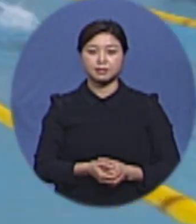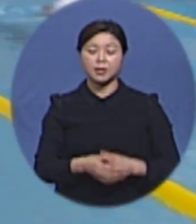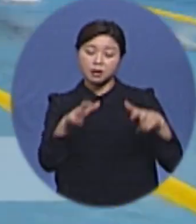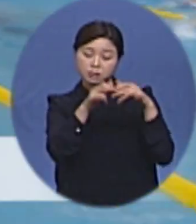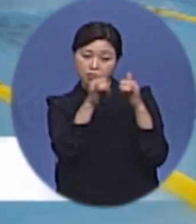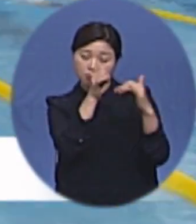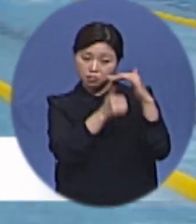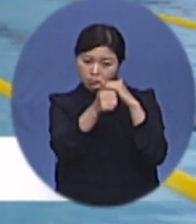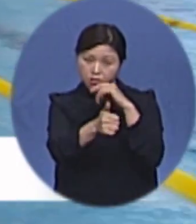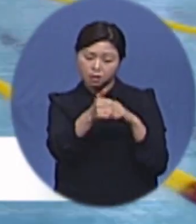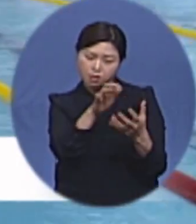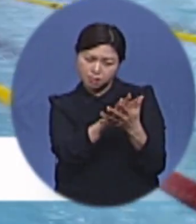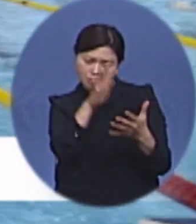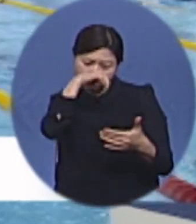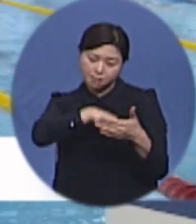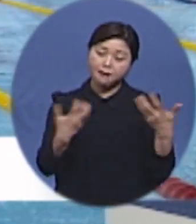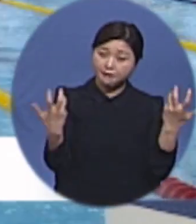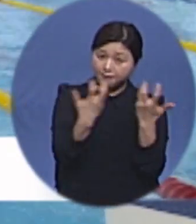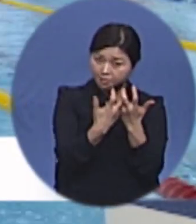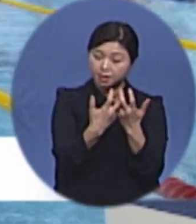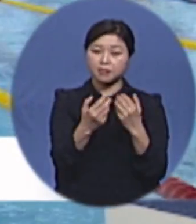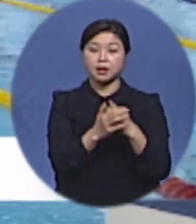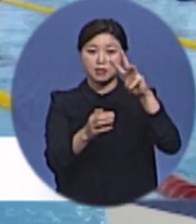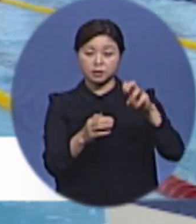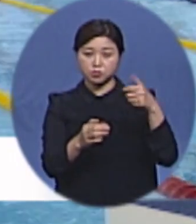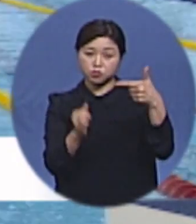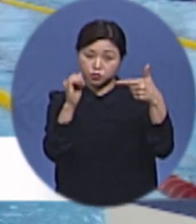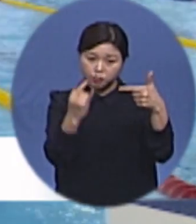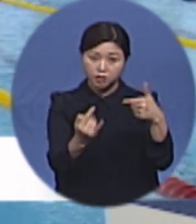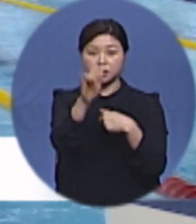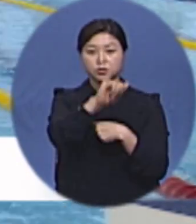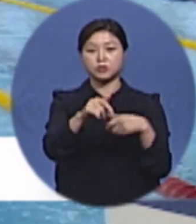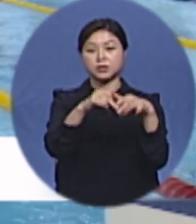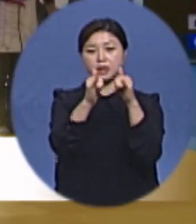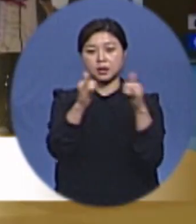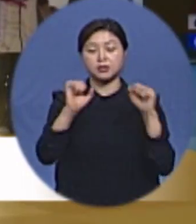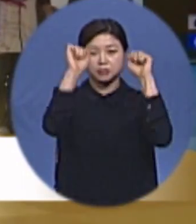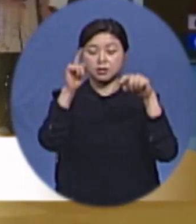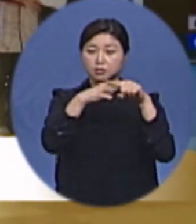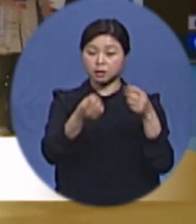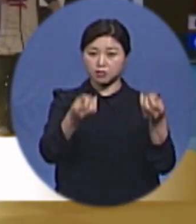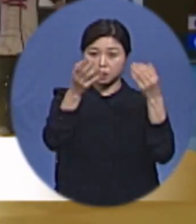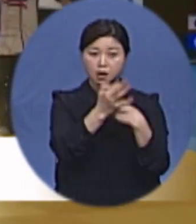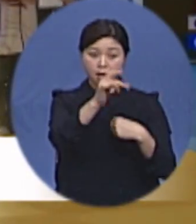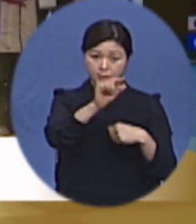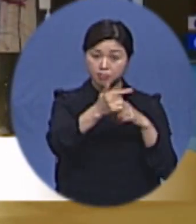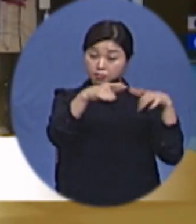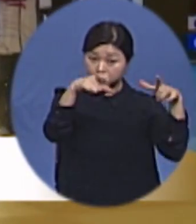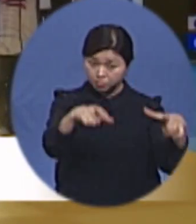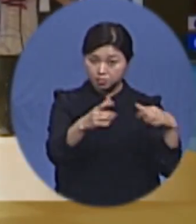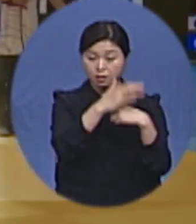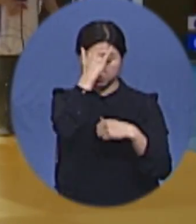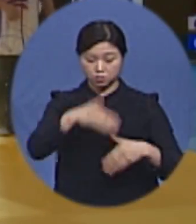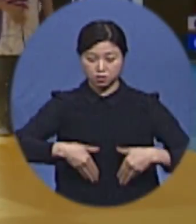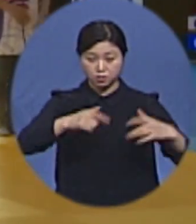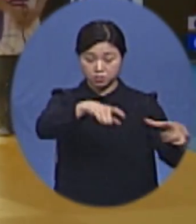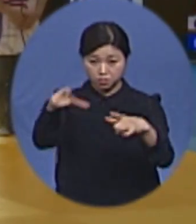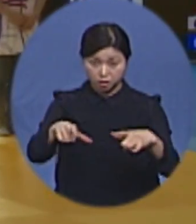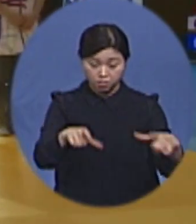장애인 선수들의 뜨거운 열정이 가득했던 제36회 전국장애인체육대회가 아산시를 중심으로 충청남도